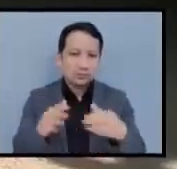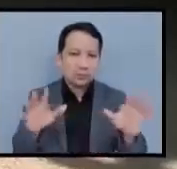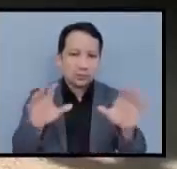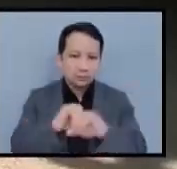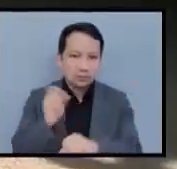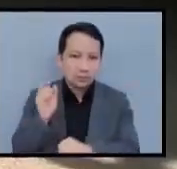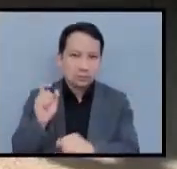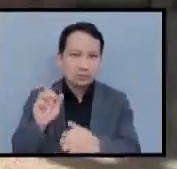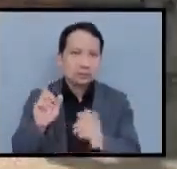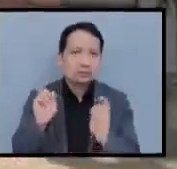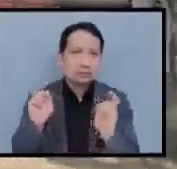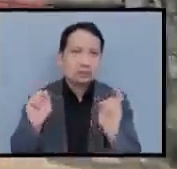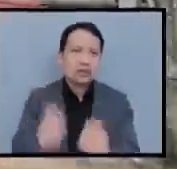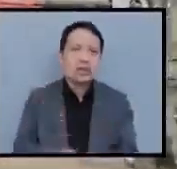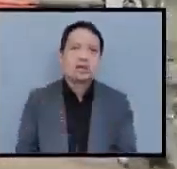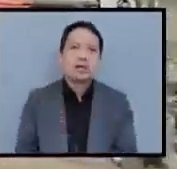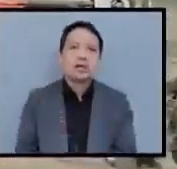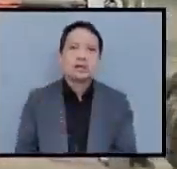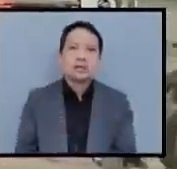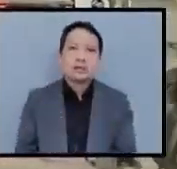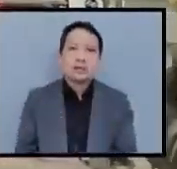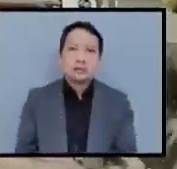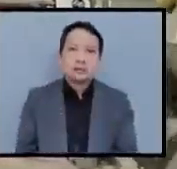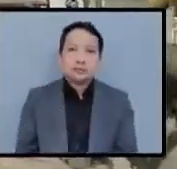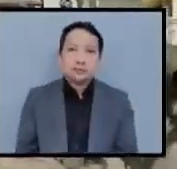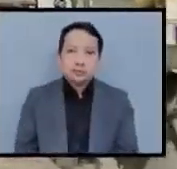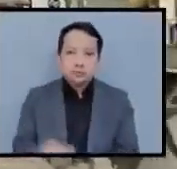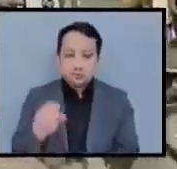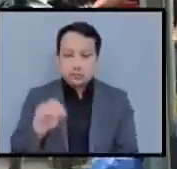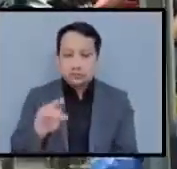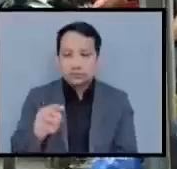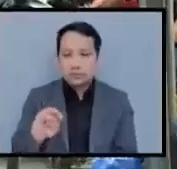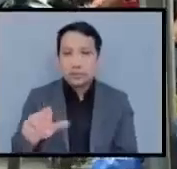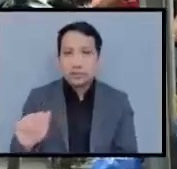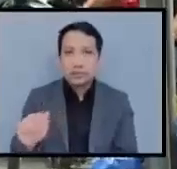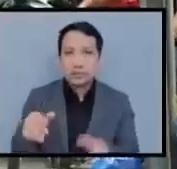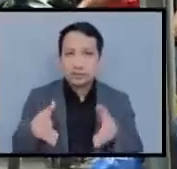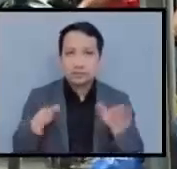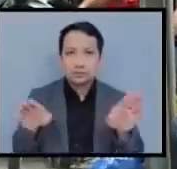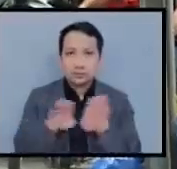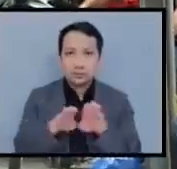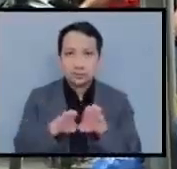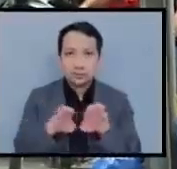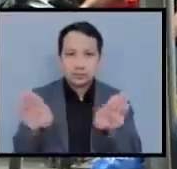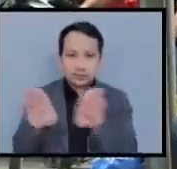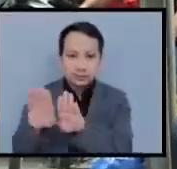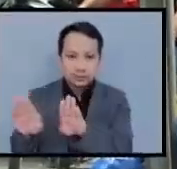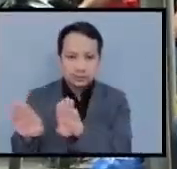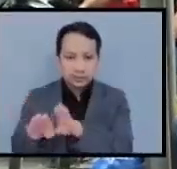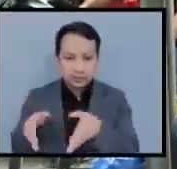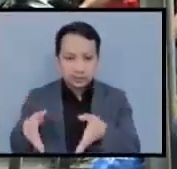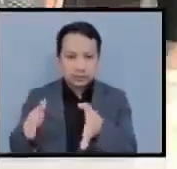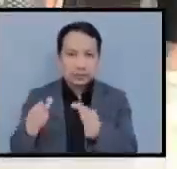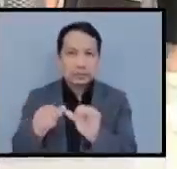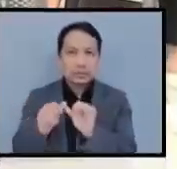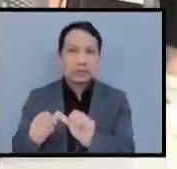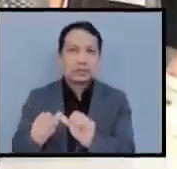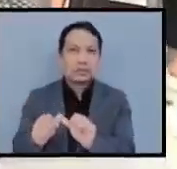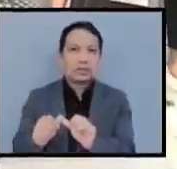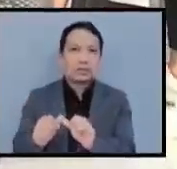pansamantalang isasara ang dalawang lane ng Osmeña Highway sa may kanto ng Sobel Roja para bigyan daan ang